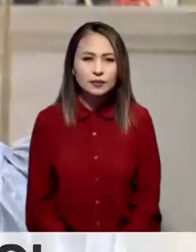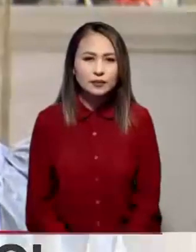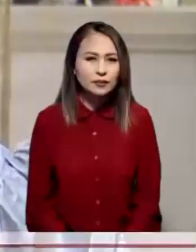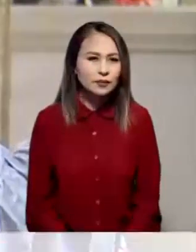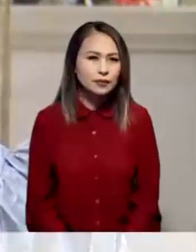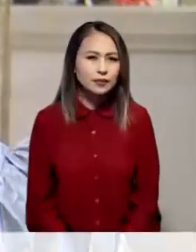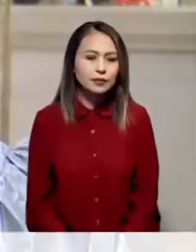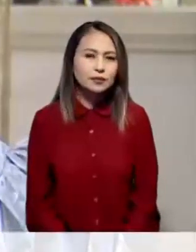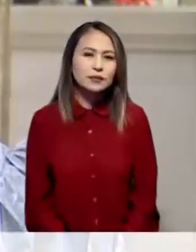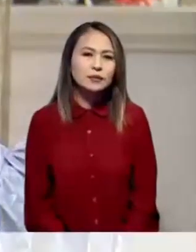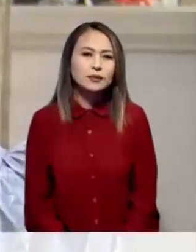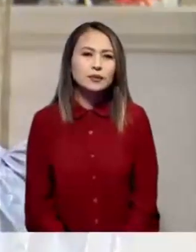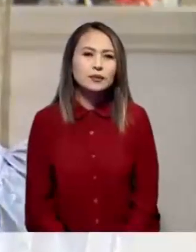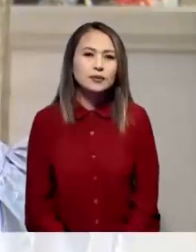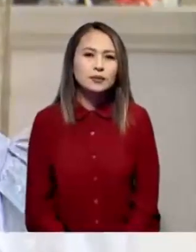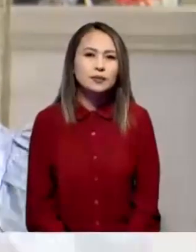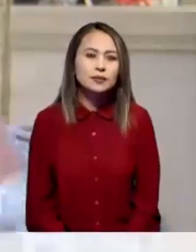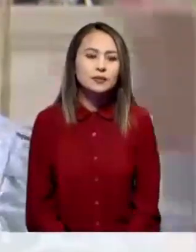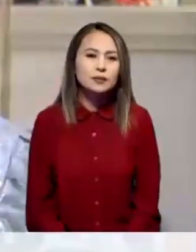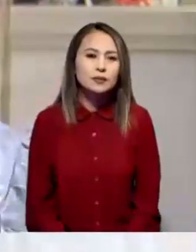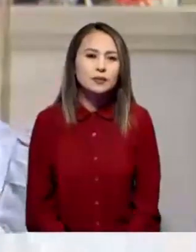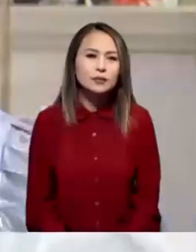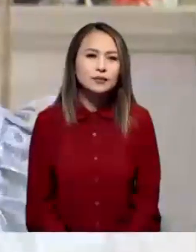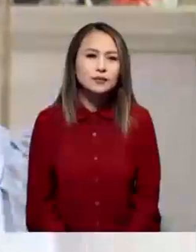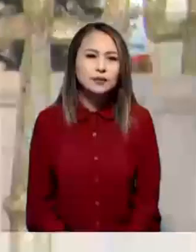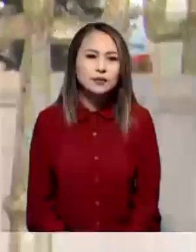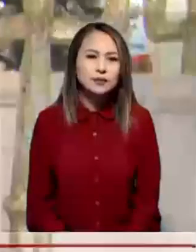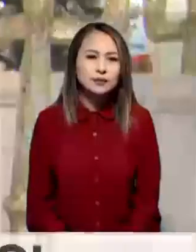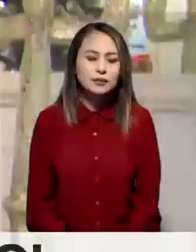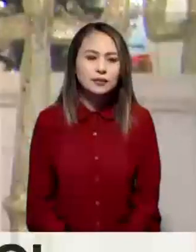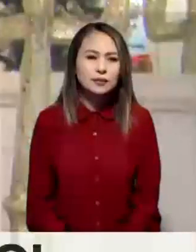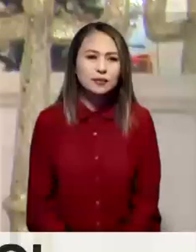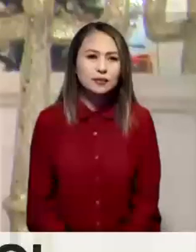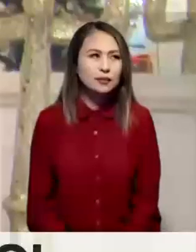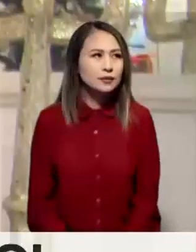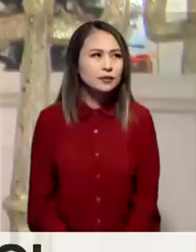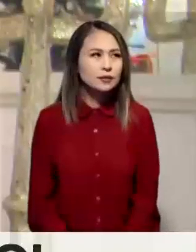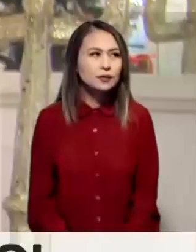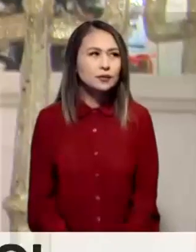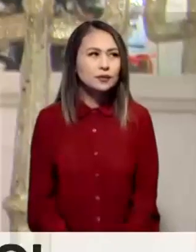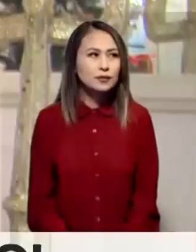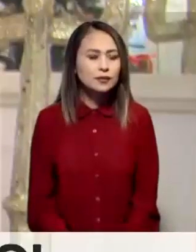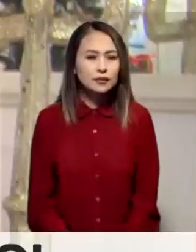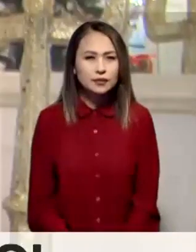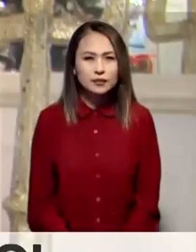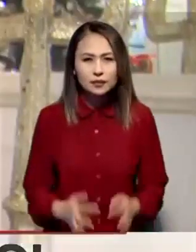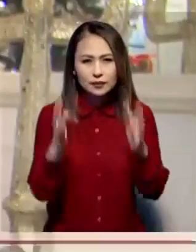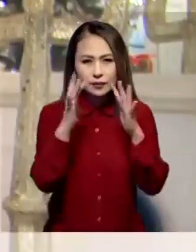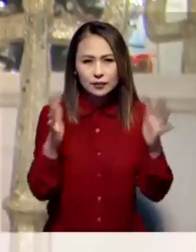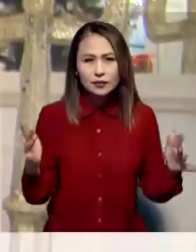Жаңа жылыңызбен бәріңізге құтты болсын. Шыршада өте күшті